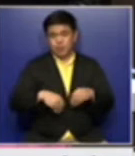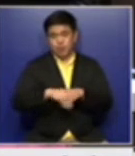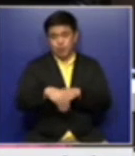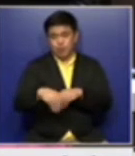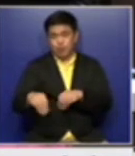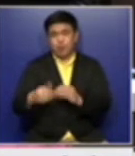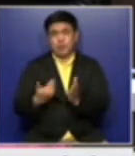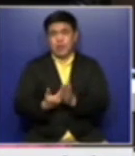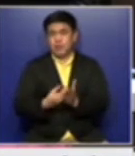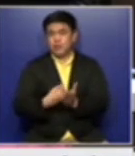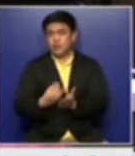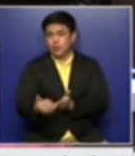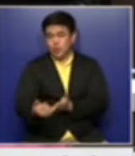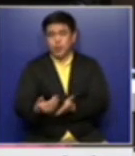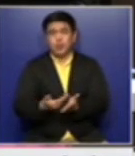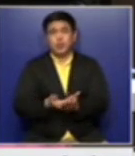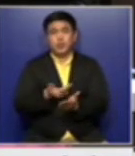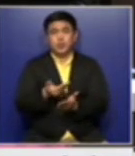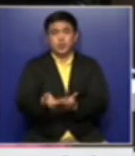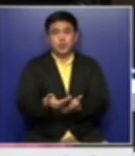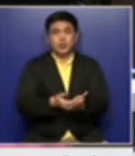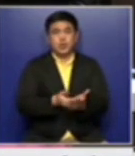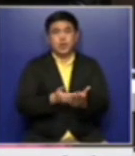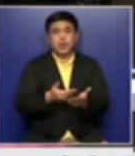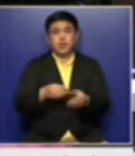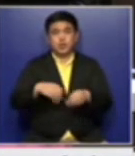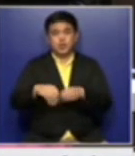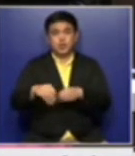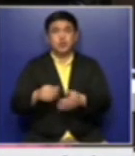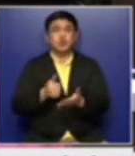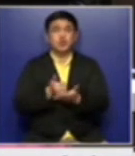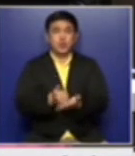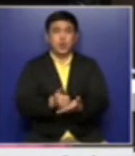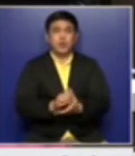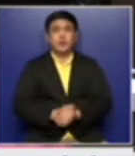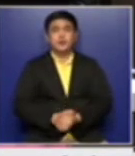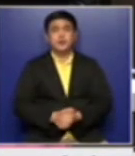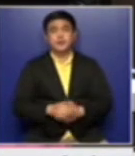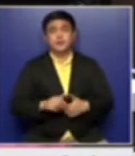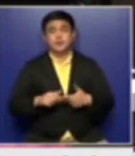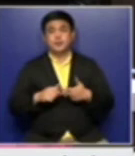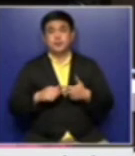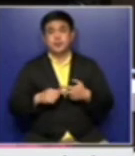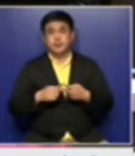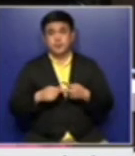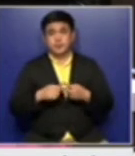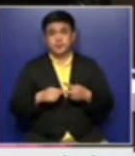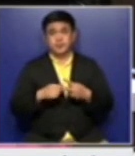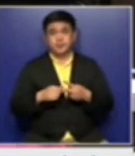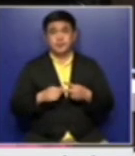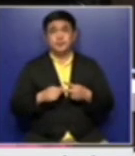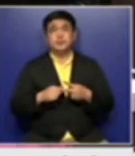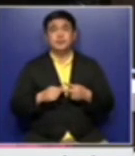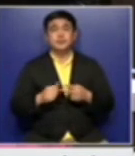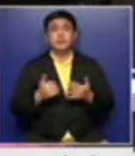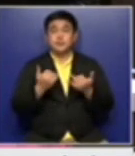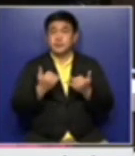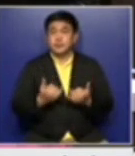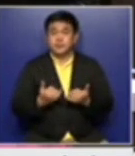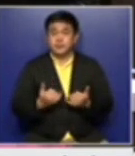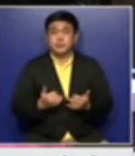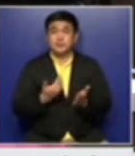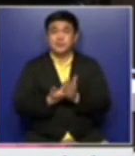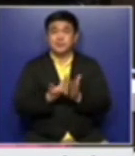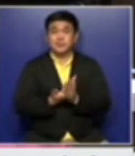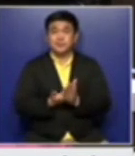ไม่กระจุกตัวในเมืองค่ะประเด็นที่สองปัจจุบันค่าเงินค่าตอบ